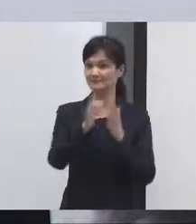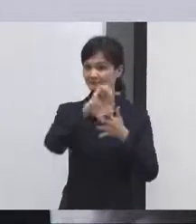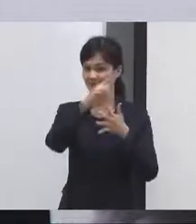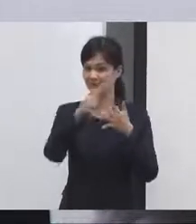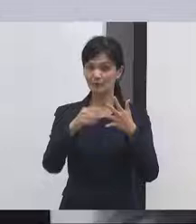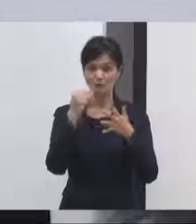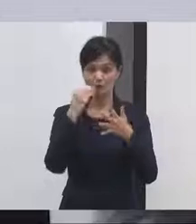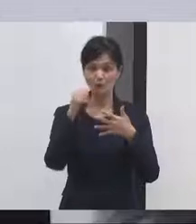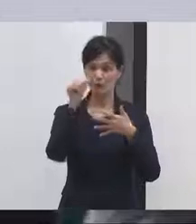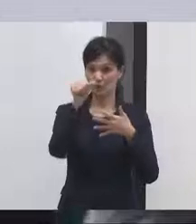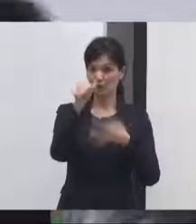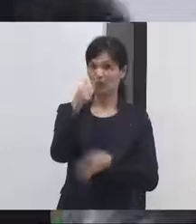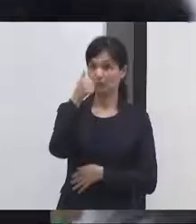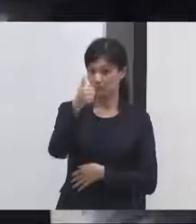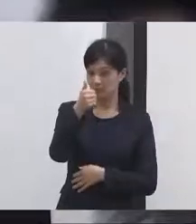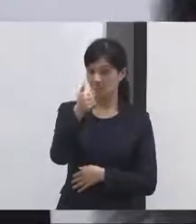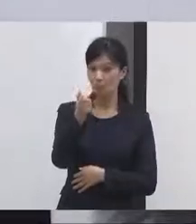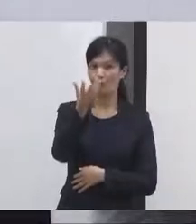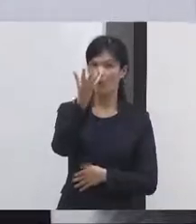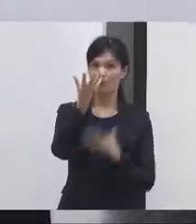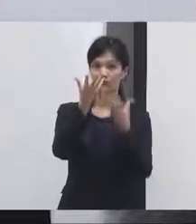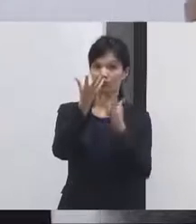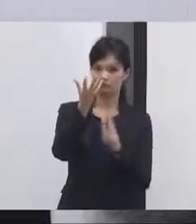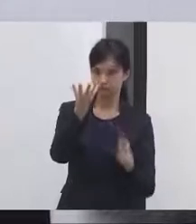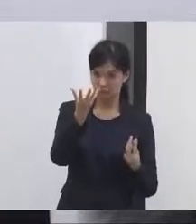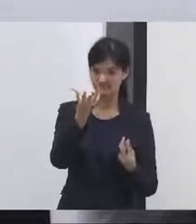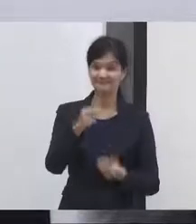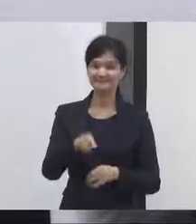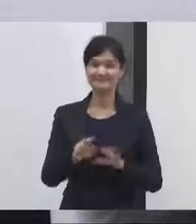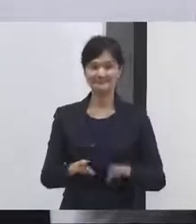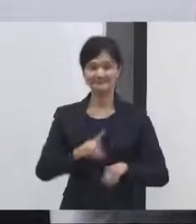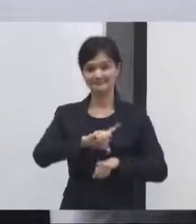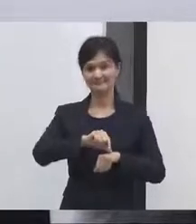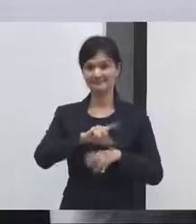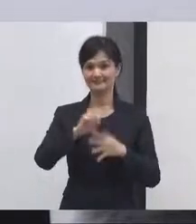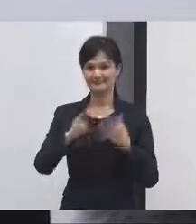人按赞支持的问题会在越上面，然后接下来就会照时间顺序，